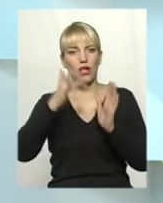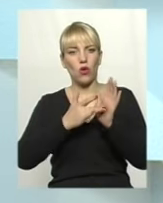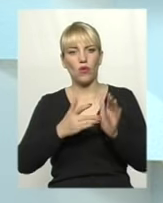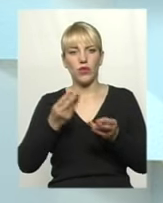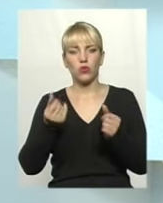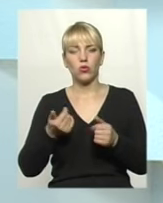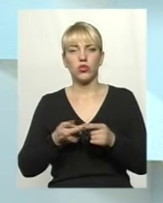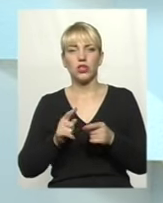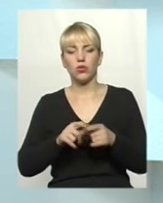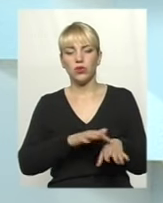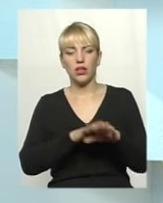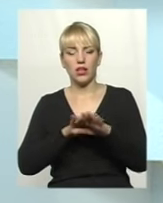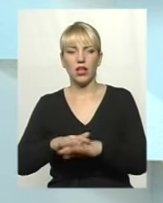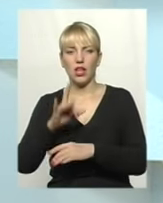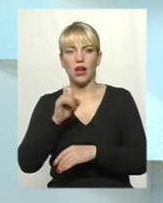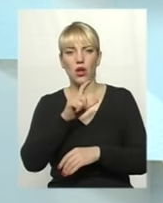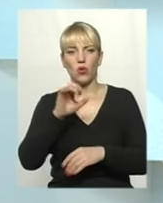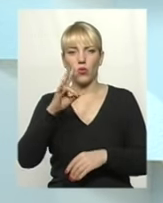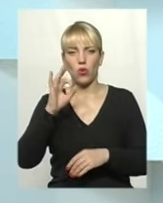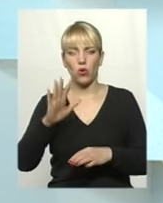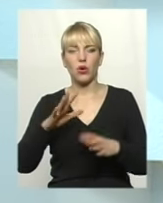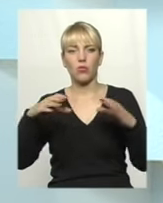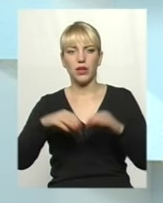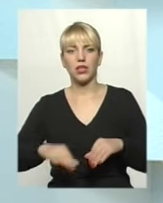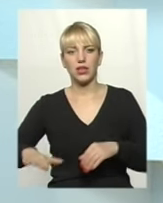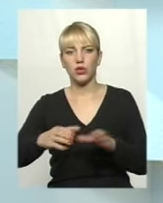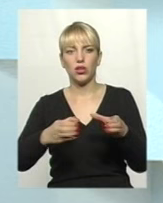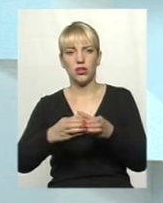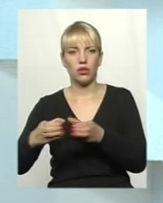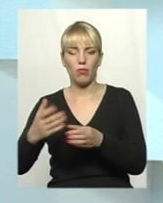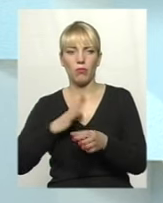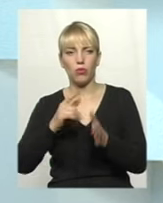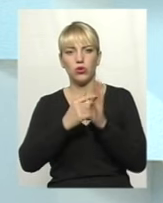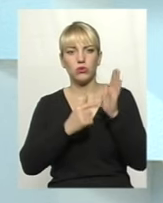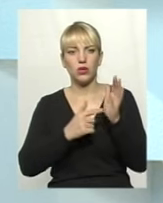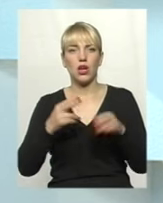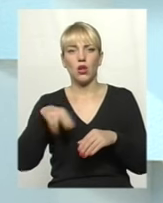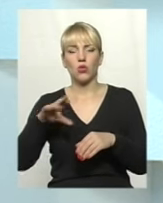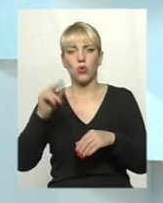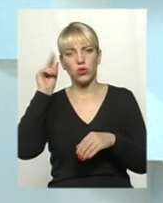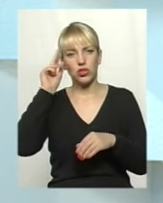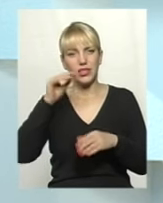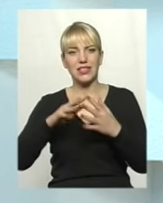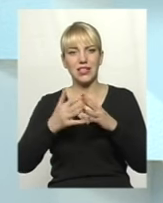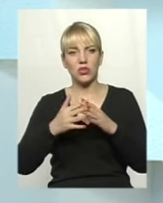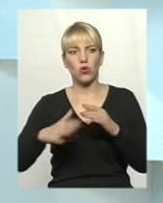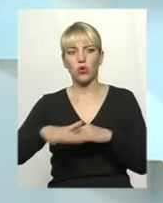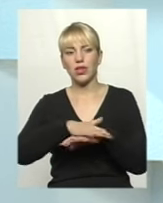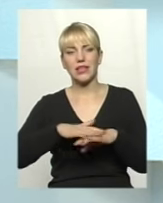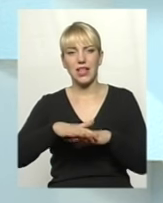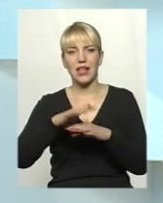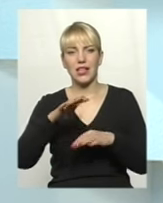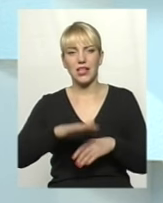на рахунки об'єднаних територіальних громад. Розподілені вони були відповідно до чисельності сільського населення і